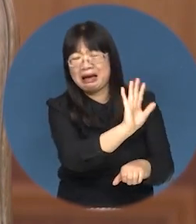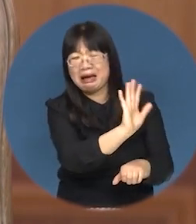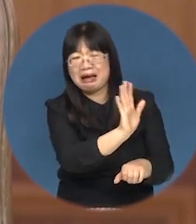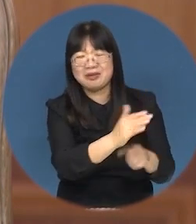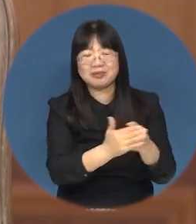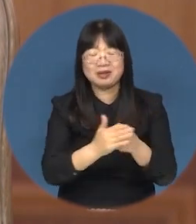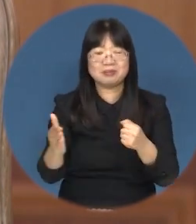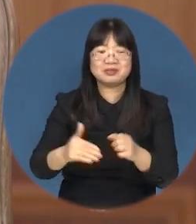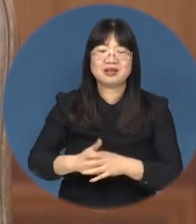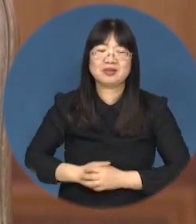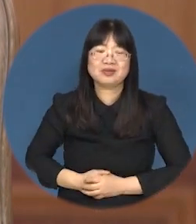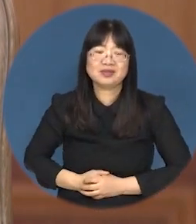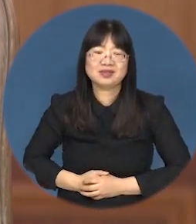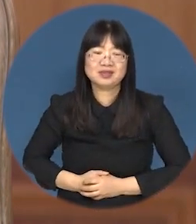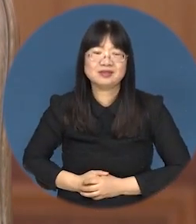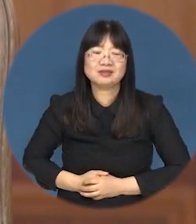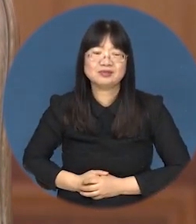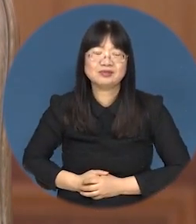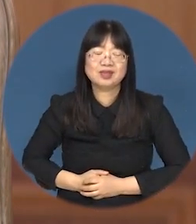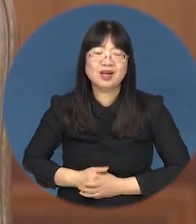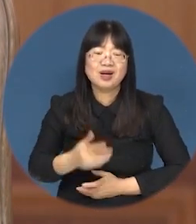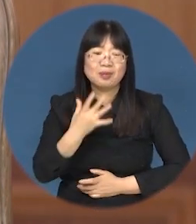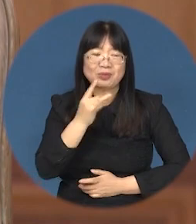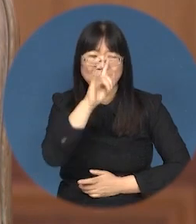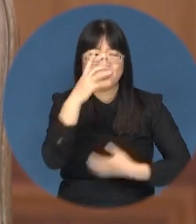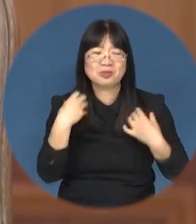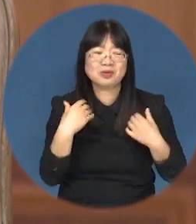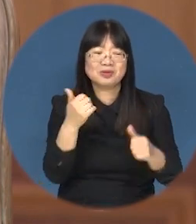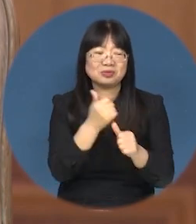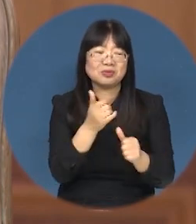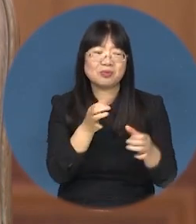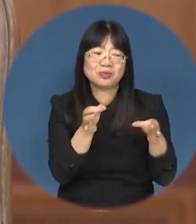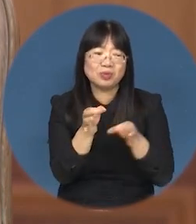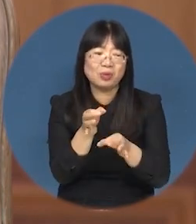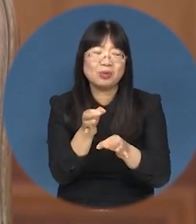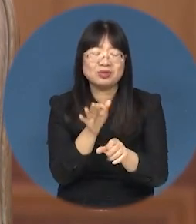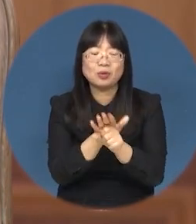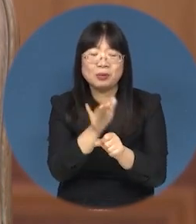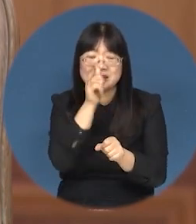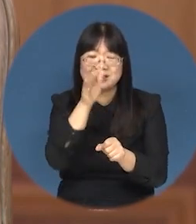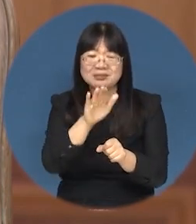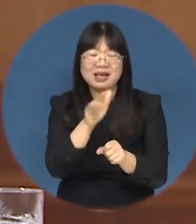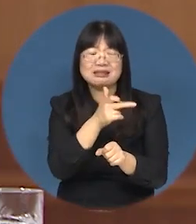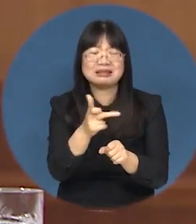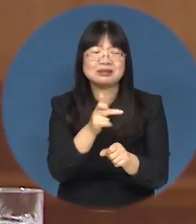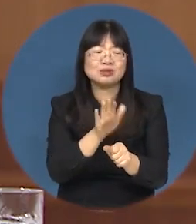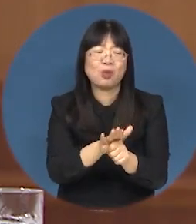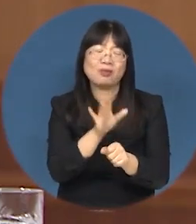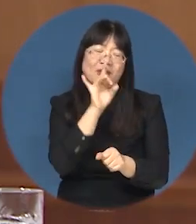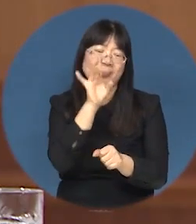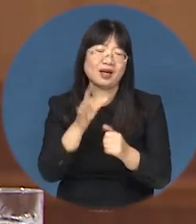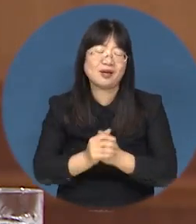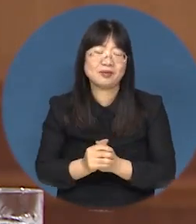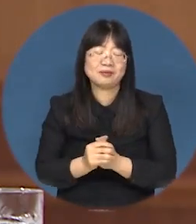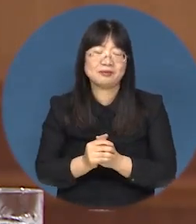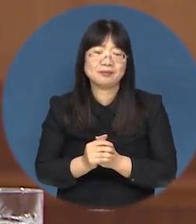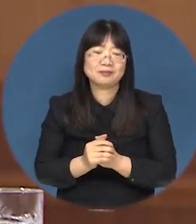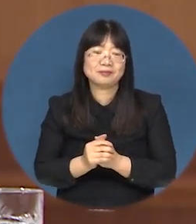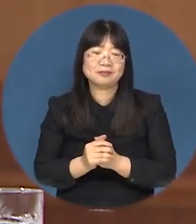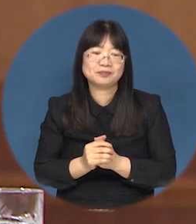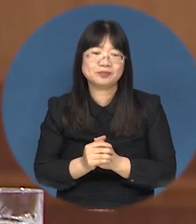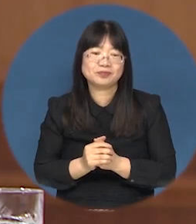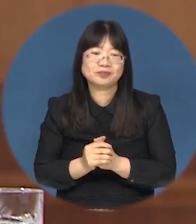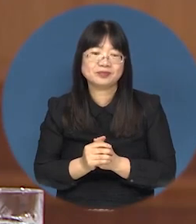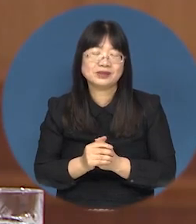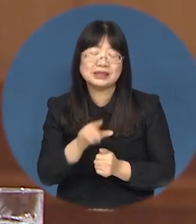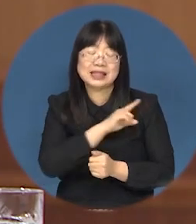그러잖아요. 그렇죠. 예, 그래서 도움은 되는데 크게 도움은 안 된다 이렇게 그냥 정리를 할 수 있겠습니다. 그러니까 네. 단도직입적으로 말해서 그런